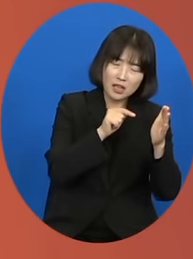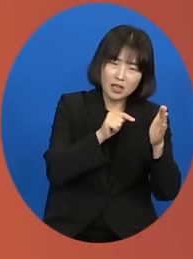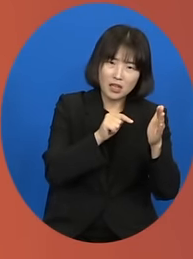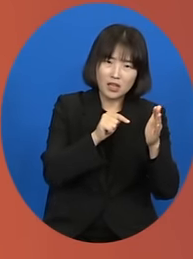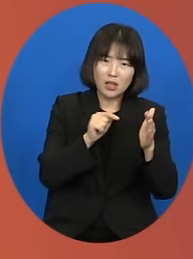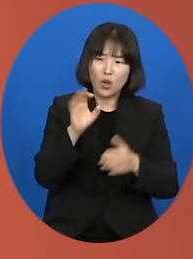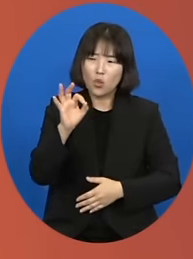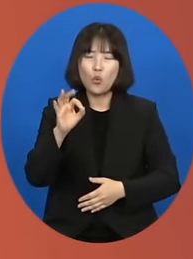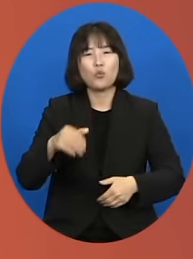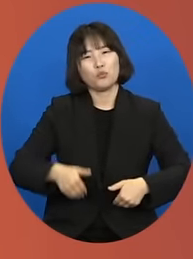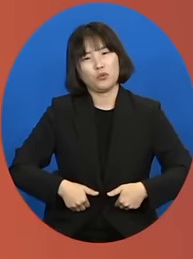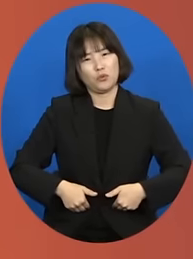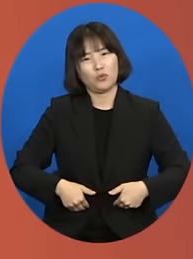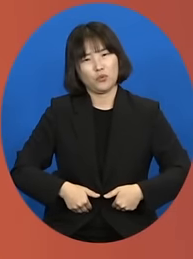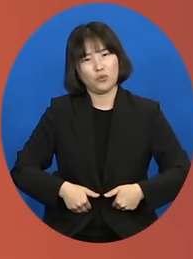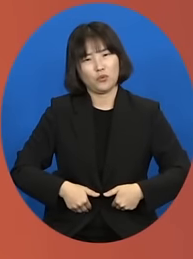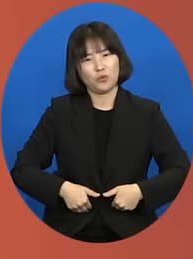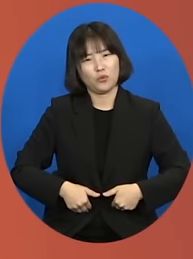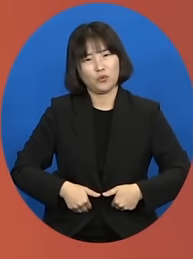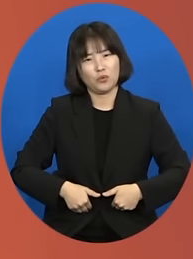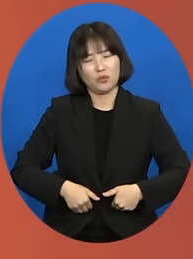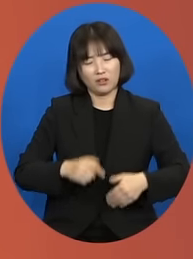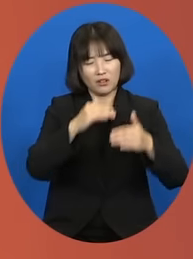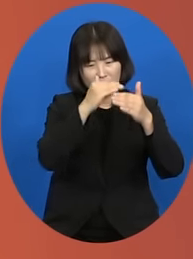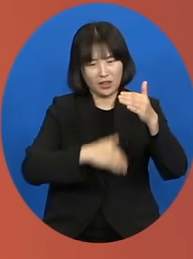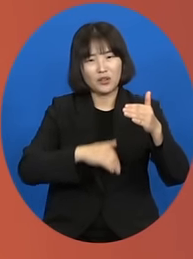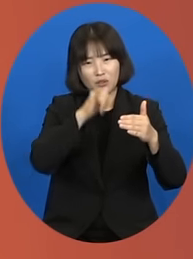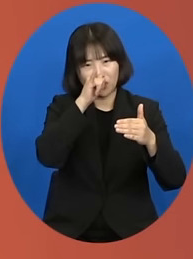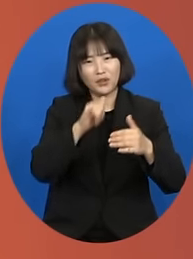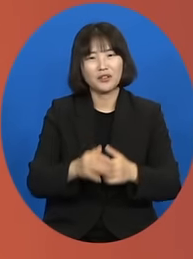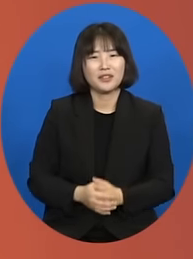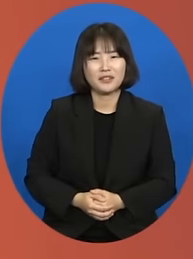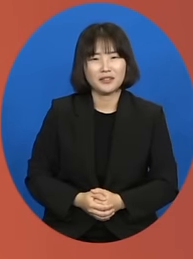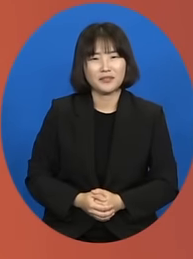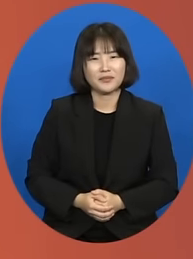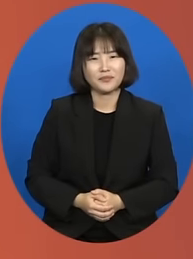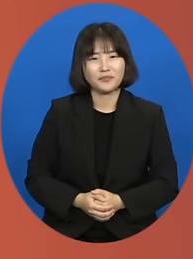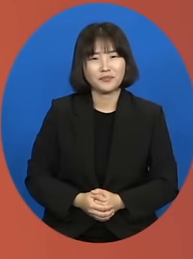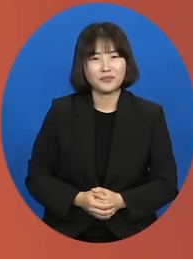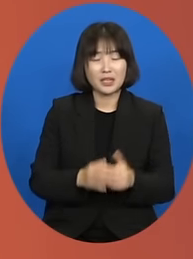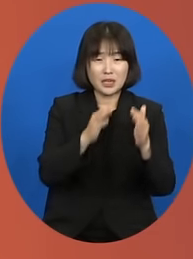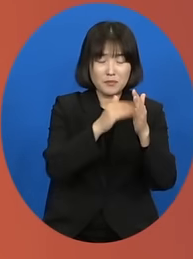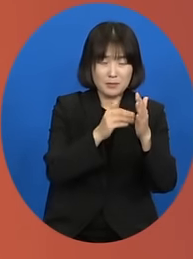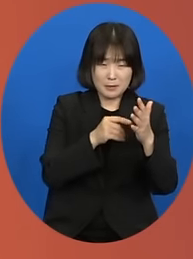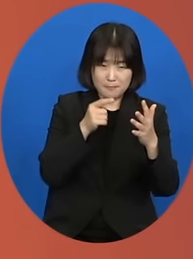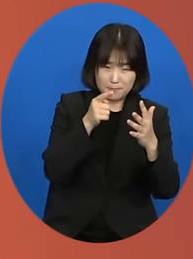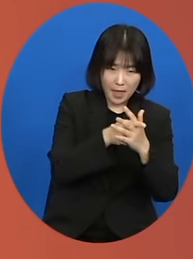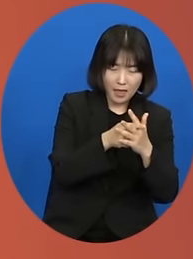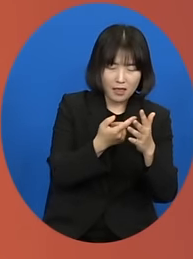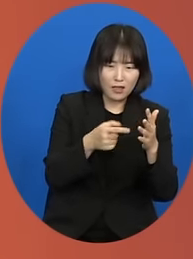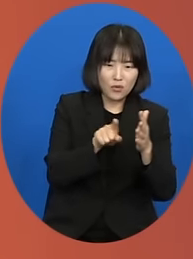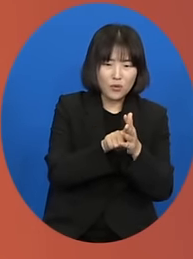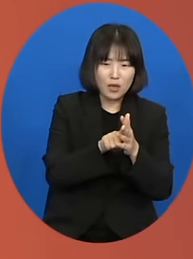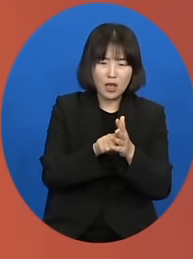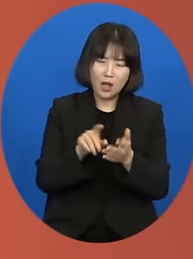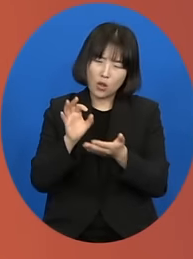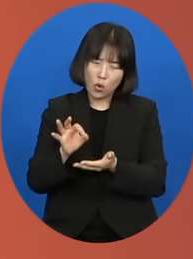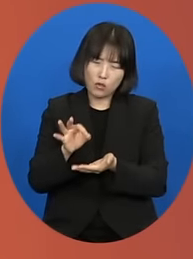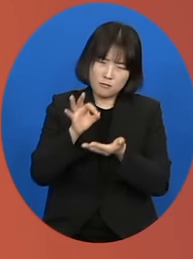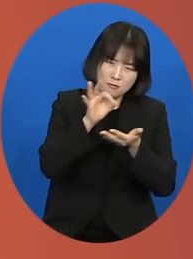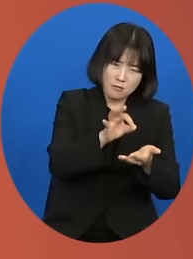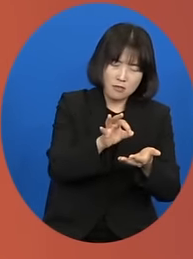오시는 예, 드라마에 그런 내용들이 있었습니다. 즉 비밀을 알기 위해서 비용이 들어가는데 이